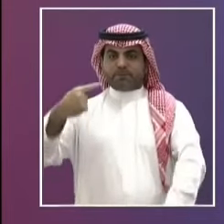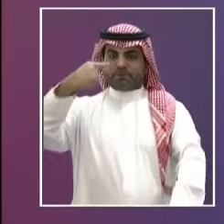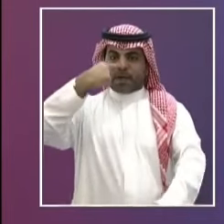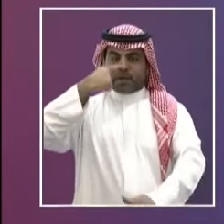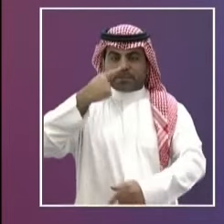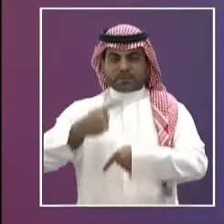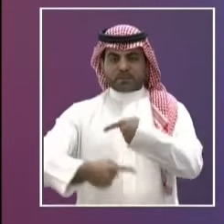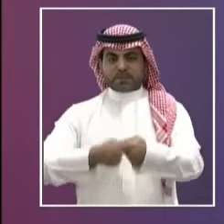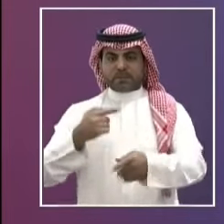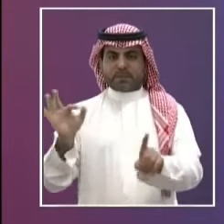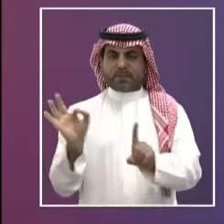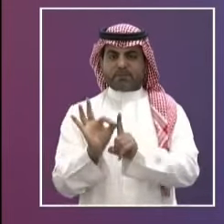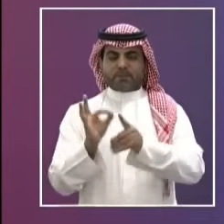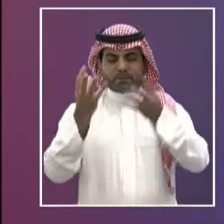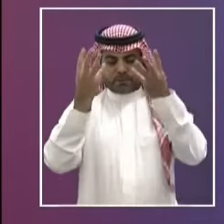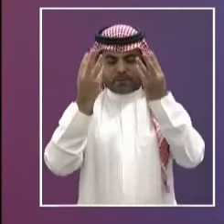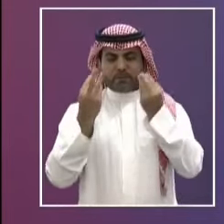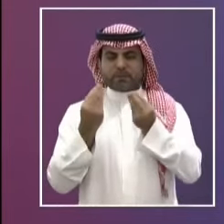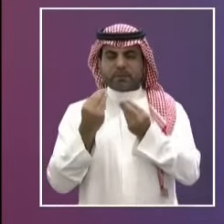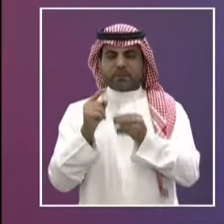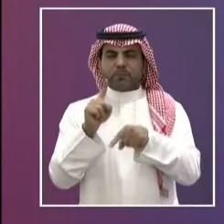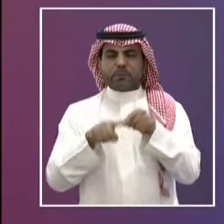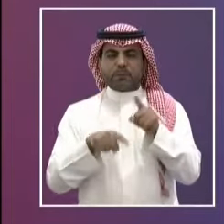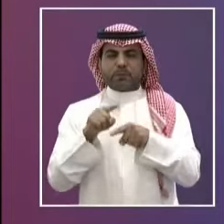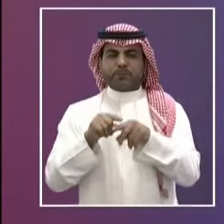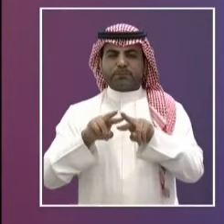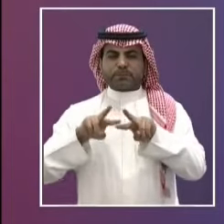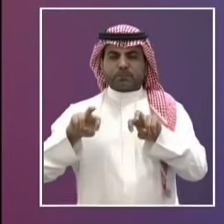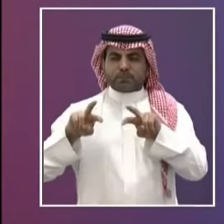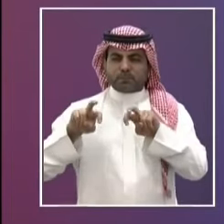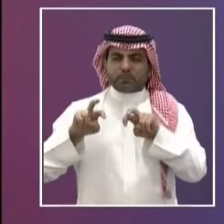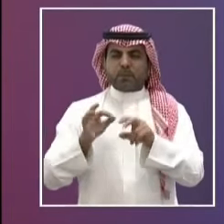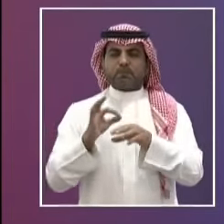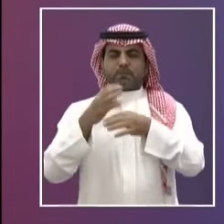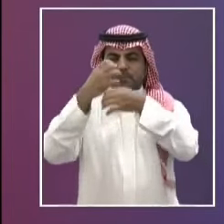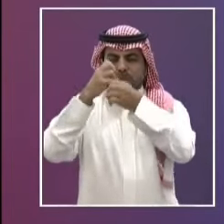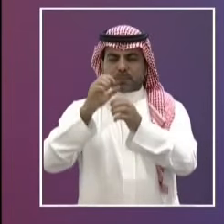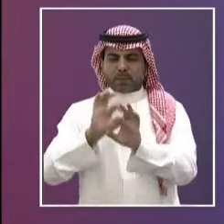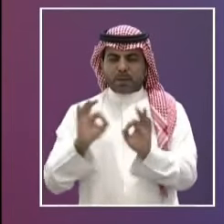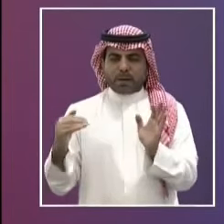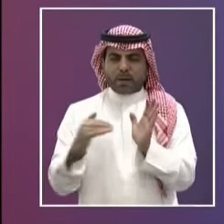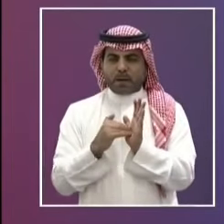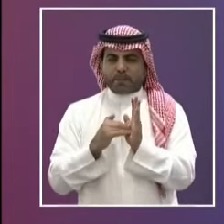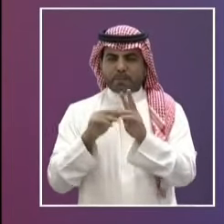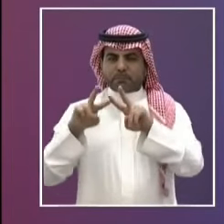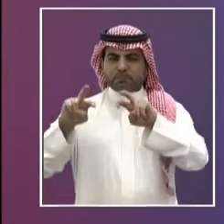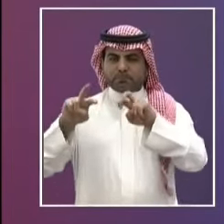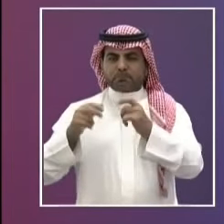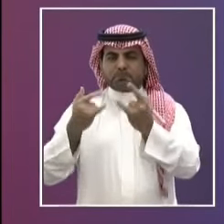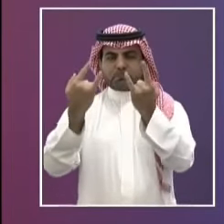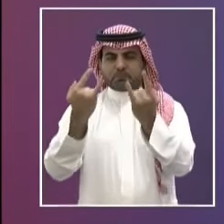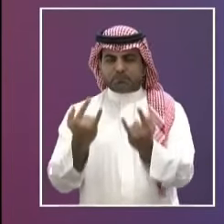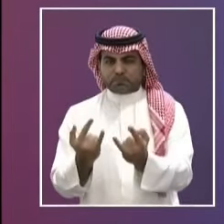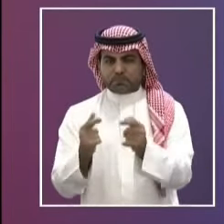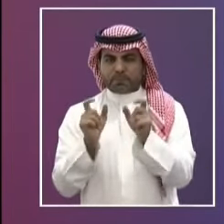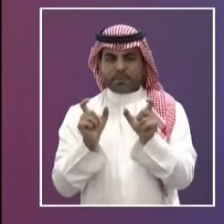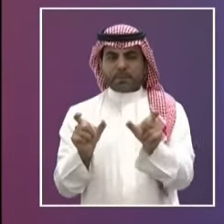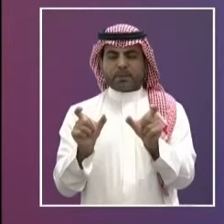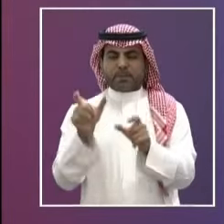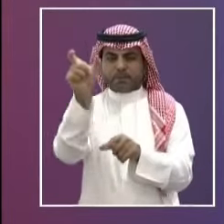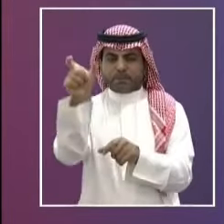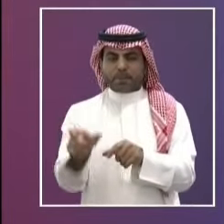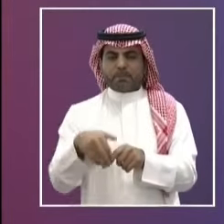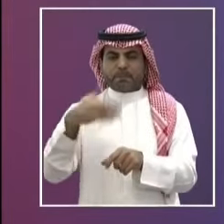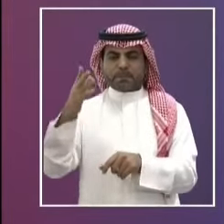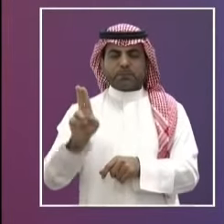للاطمئنان وتحديد المشكلة الصحية ووضع الإجراء الطبي السليم المناسب لرعاية الحالة بإذن